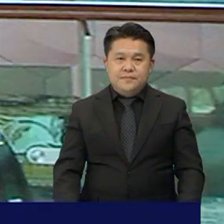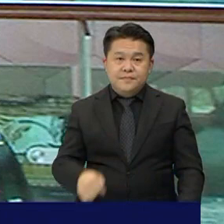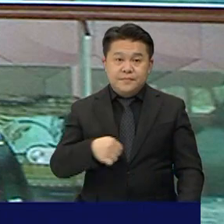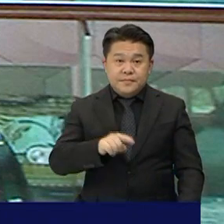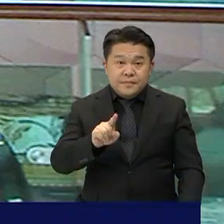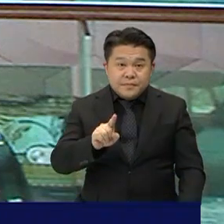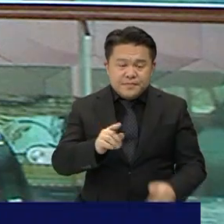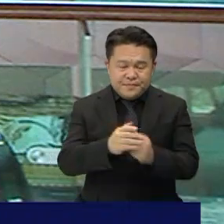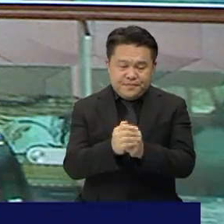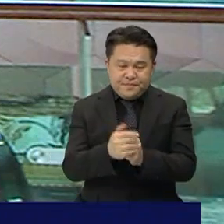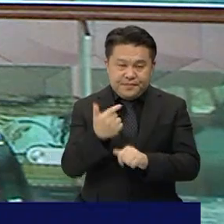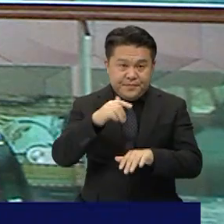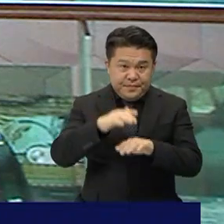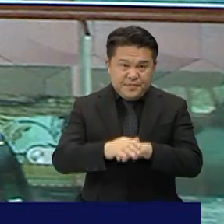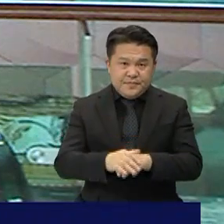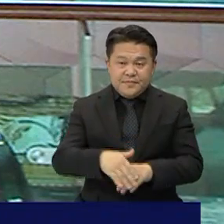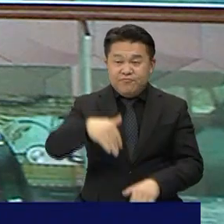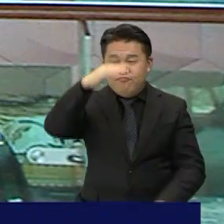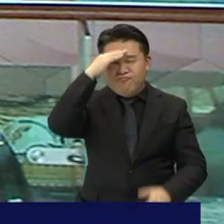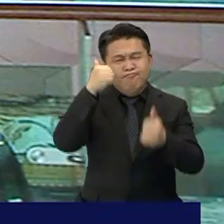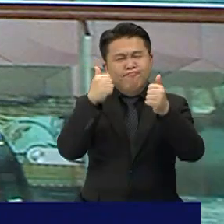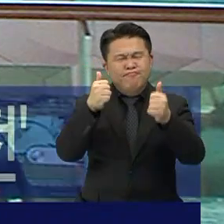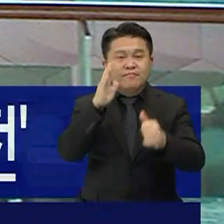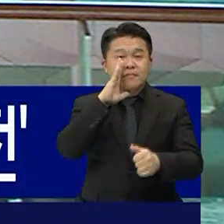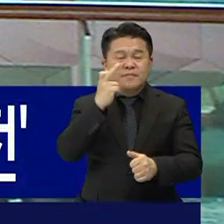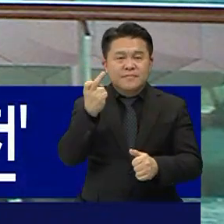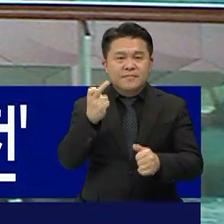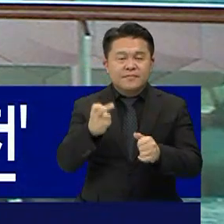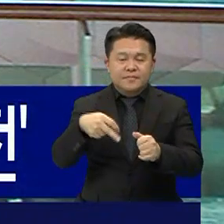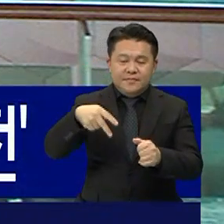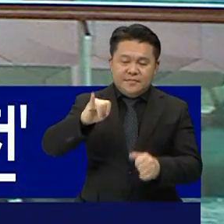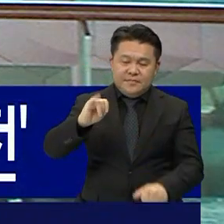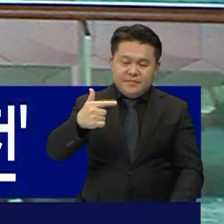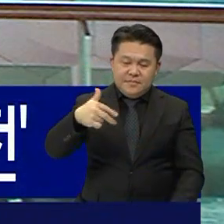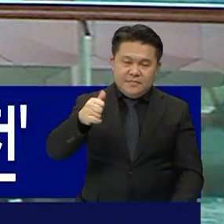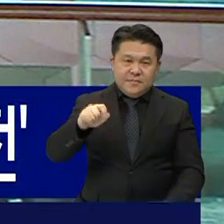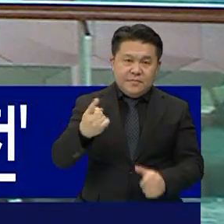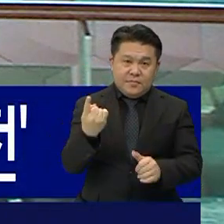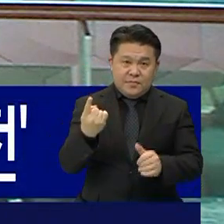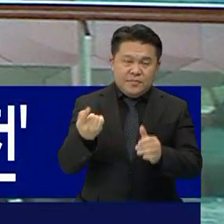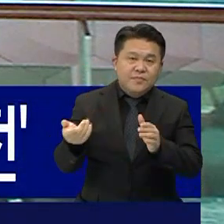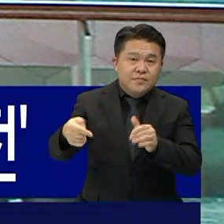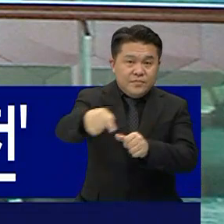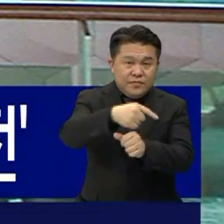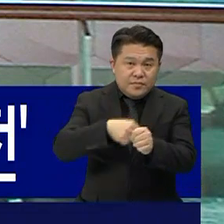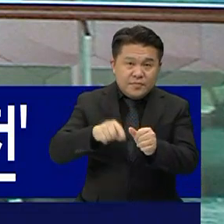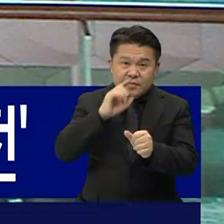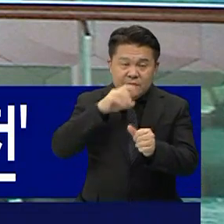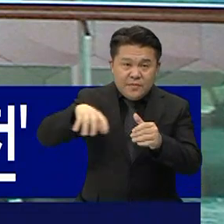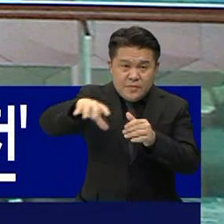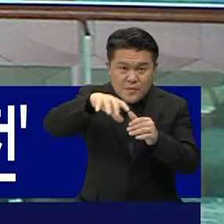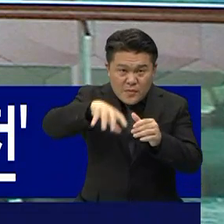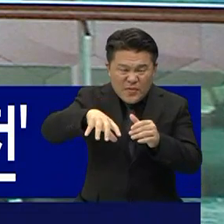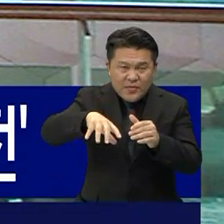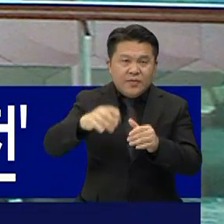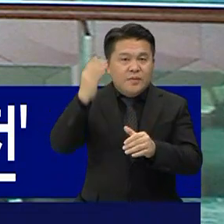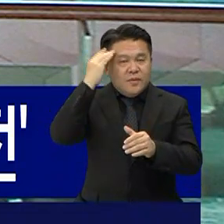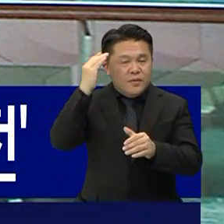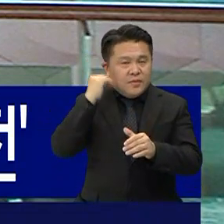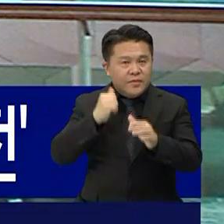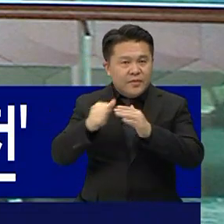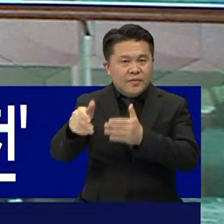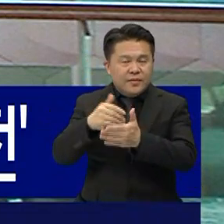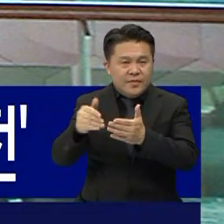네, 대전입니다. 빼어난 경관을 자랑하는 아산 신종호 주변 카페가 국내외 대표 작가 100여 명이 참여하는